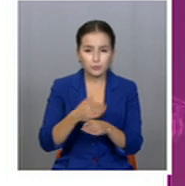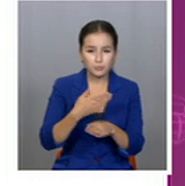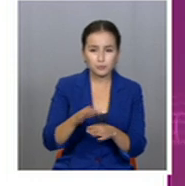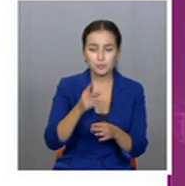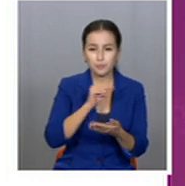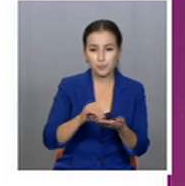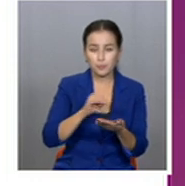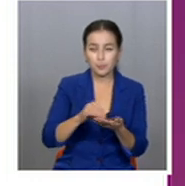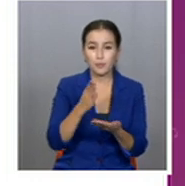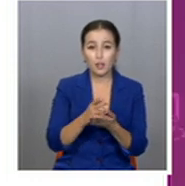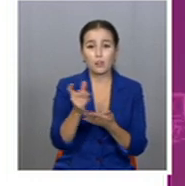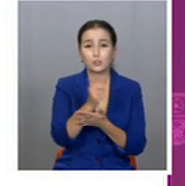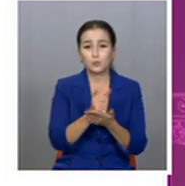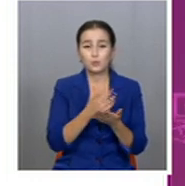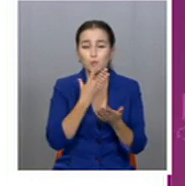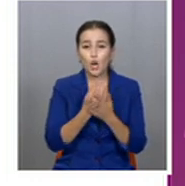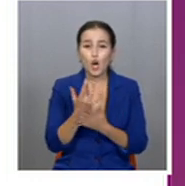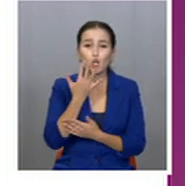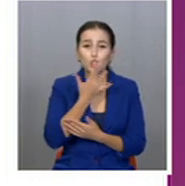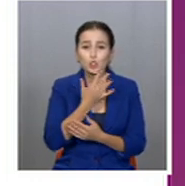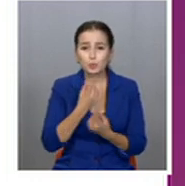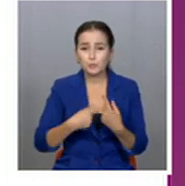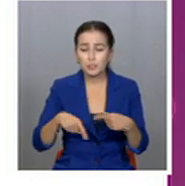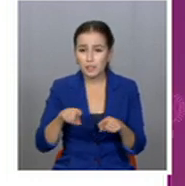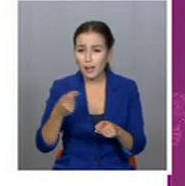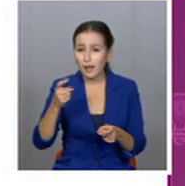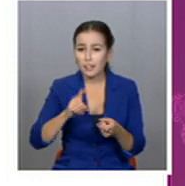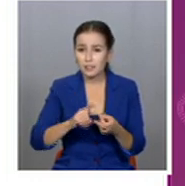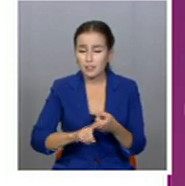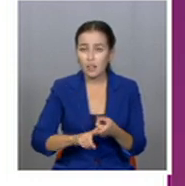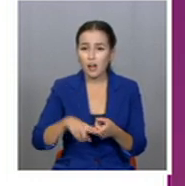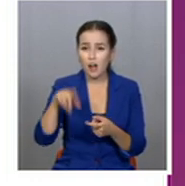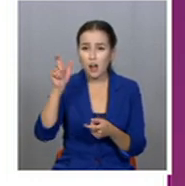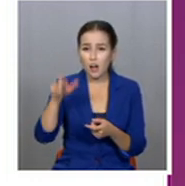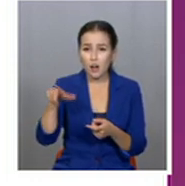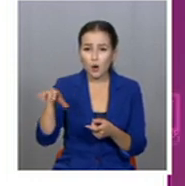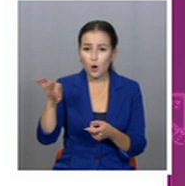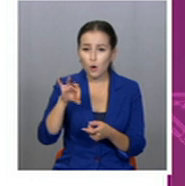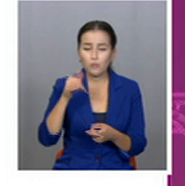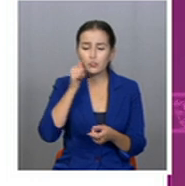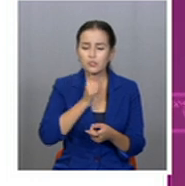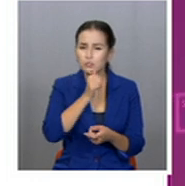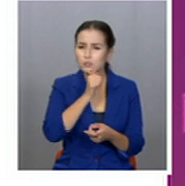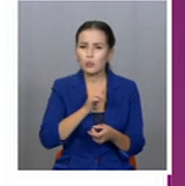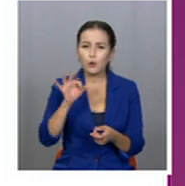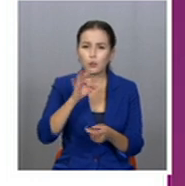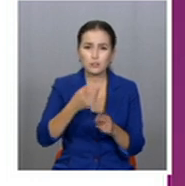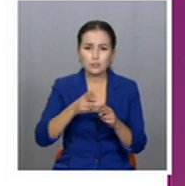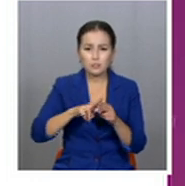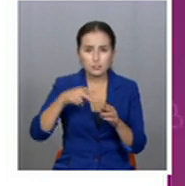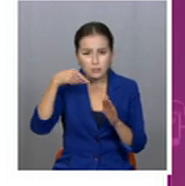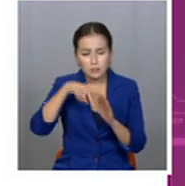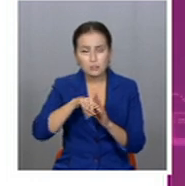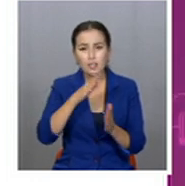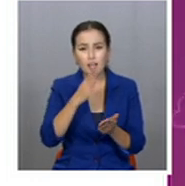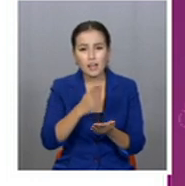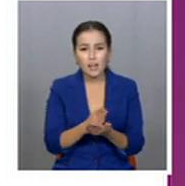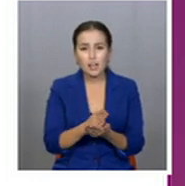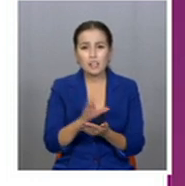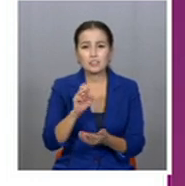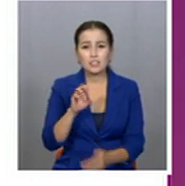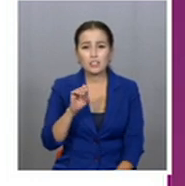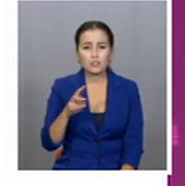өлеңде ұлттық мүдеге қатысты азаматтығын астарлы сыр бардай. Сәкен өмір сүрген соқпағы мол